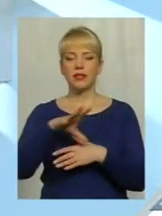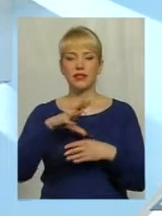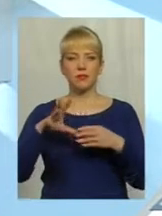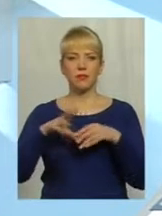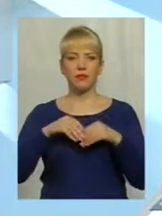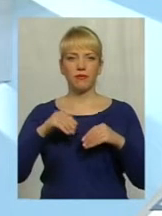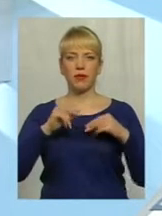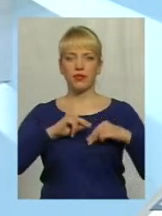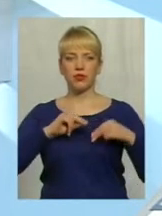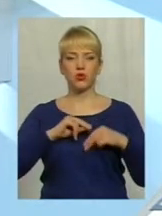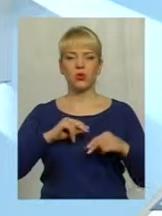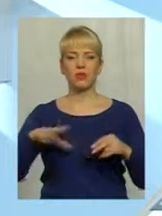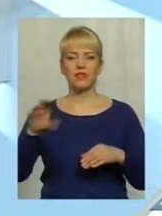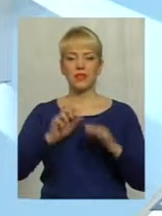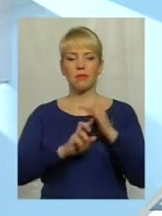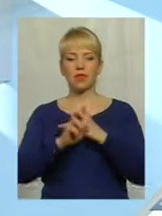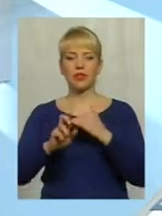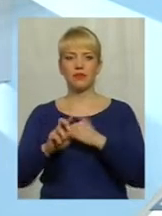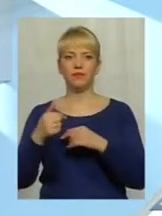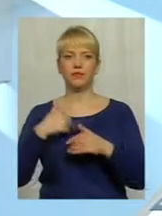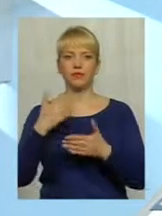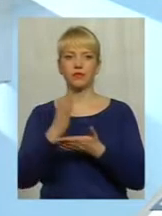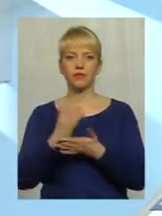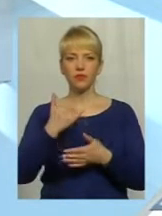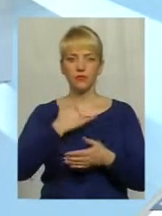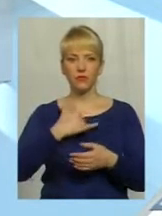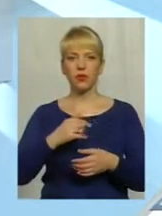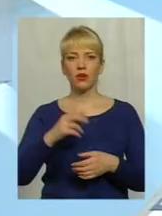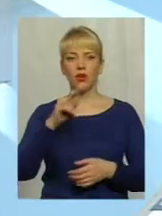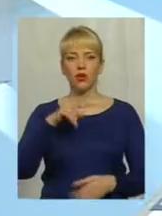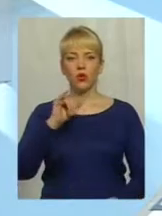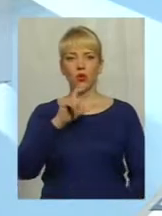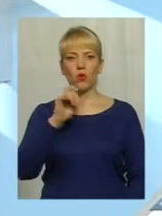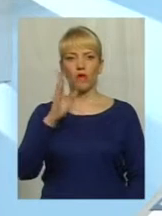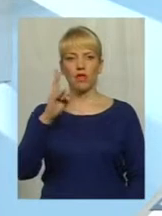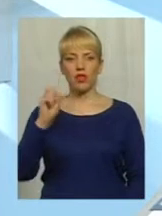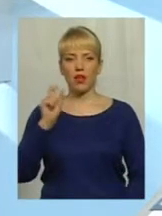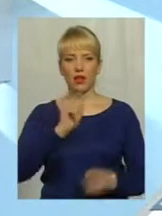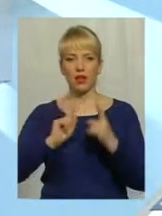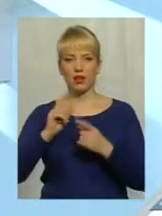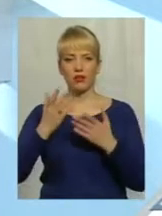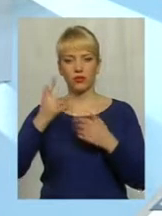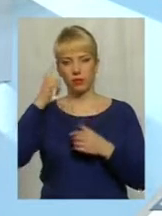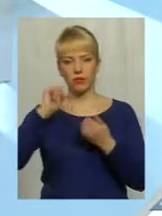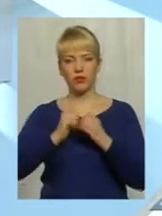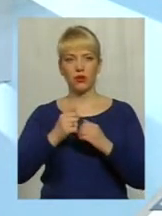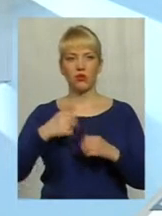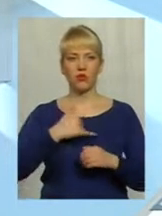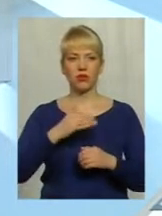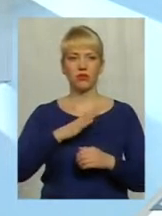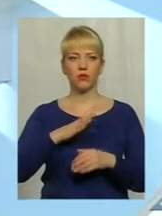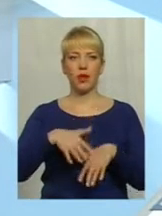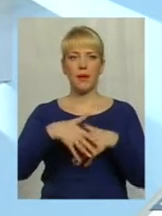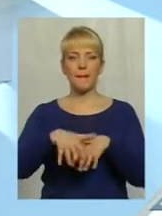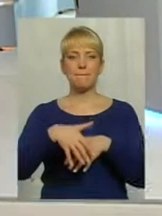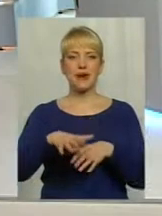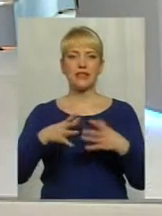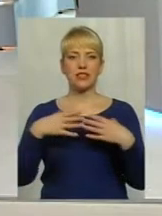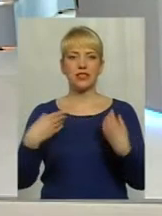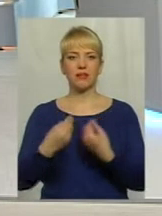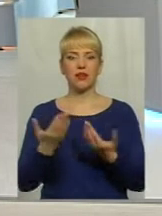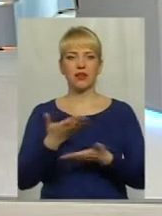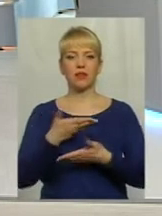співпрацюємо в розрізі Духовної ради, міста Хмельницького, який створений. Якщо ви пам'ятаєте, в минулому році був такий потужний рух «Марш сім'ї», який